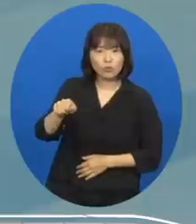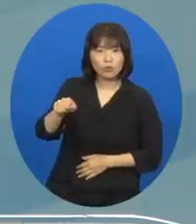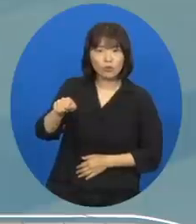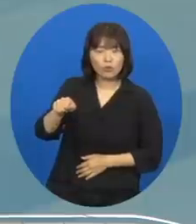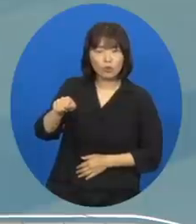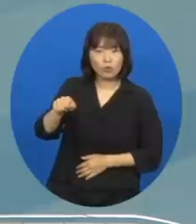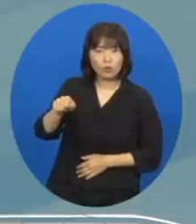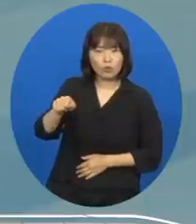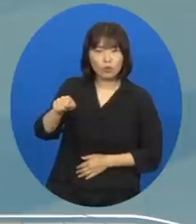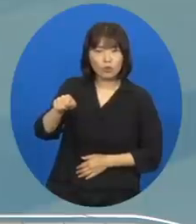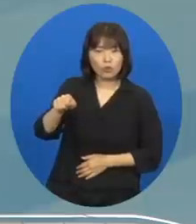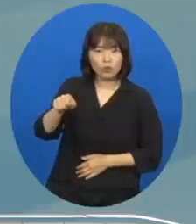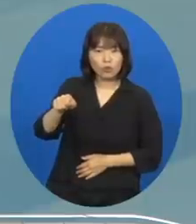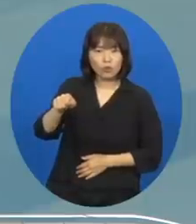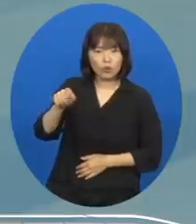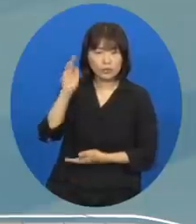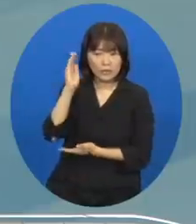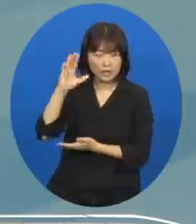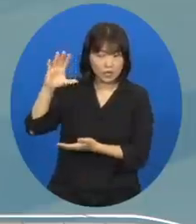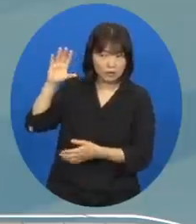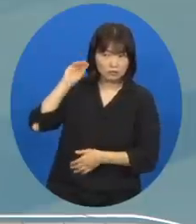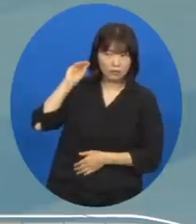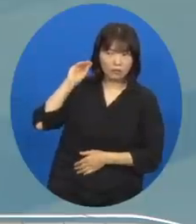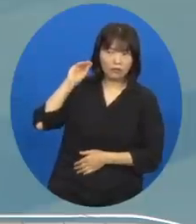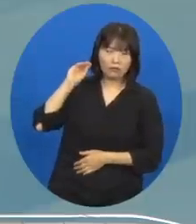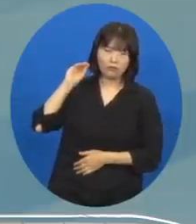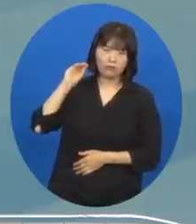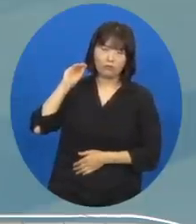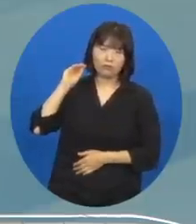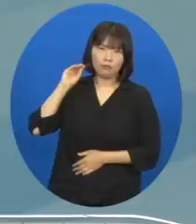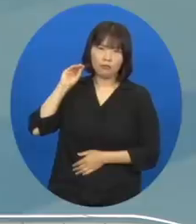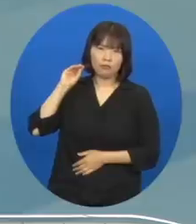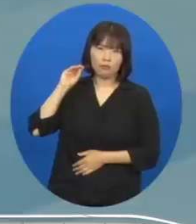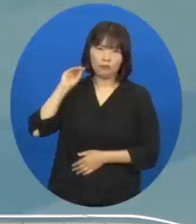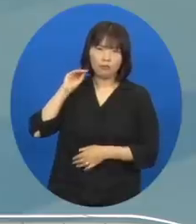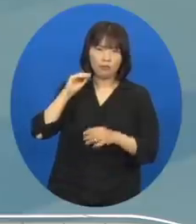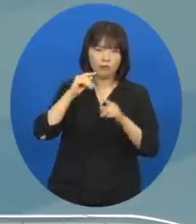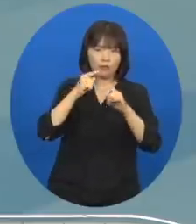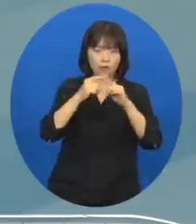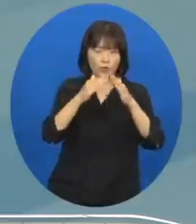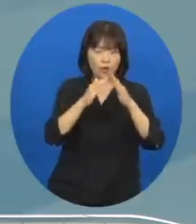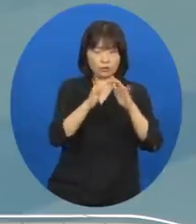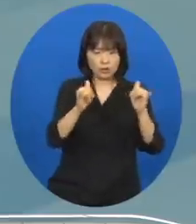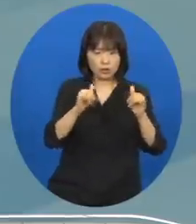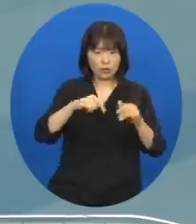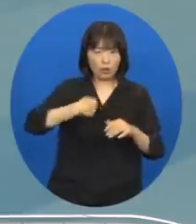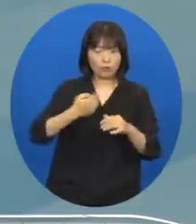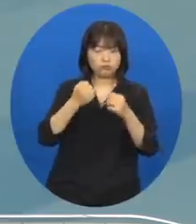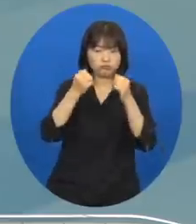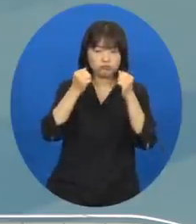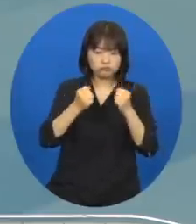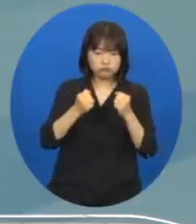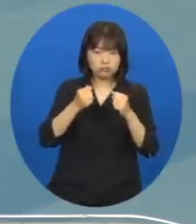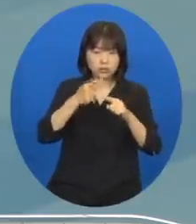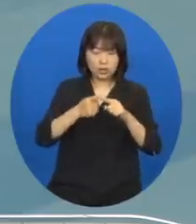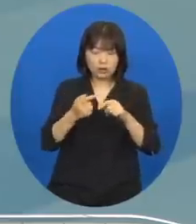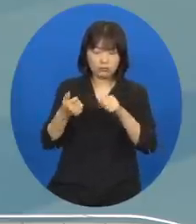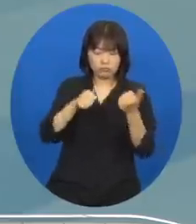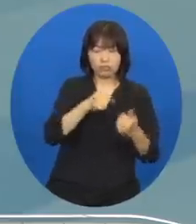이야기를 들었는데 그럴 수 있는 거죠. 뭐 교인이 혼자 있을 때 세상 떠나는 일 있죠.